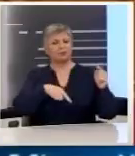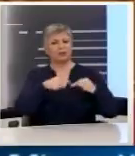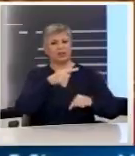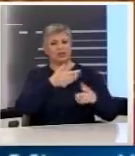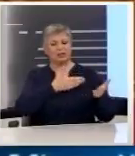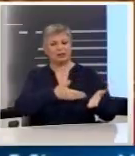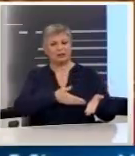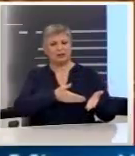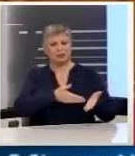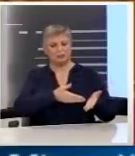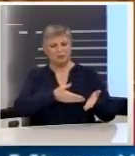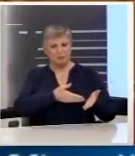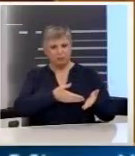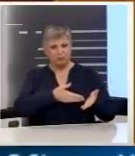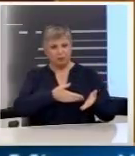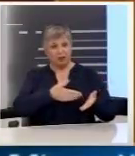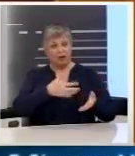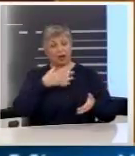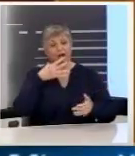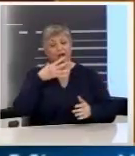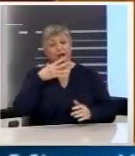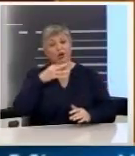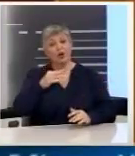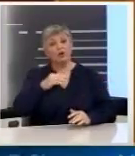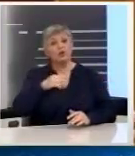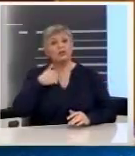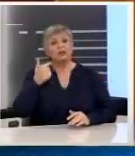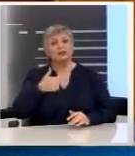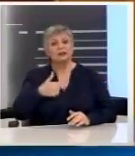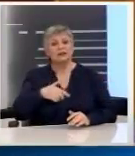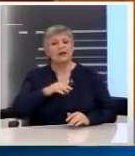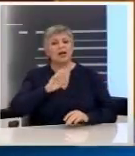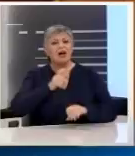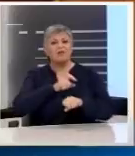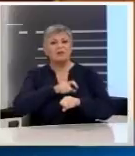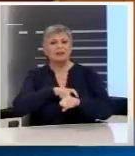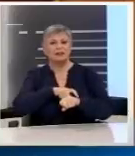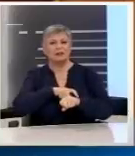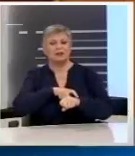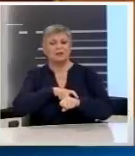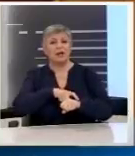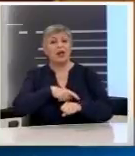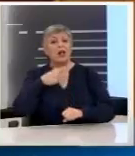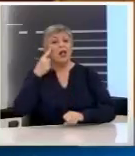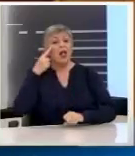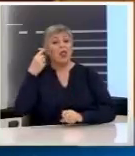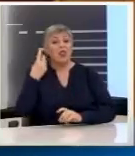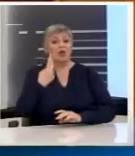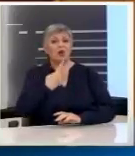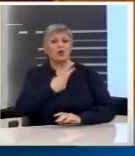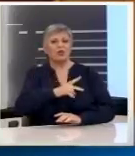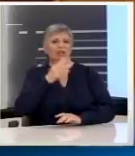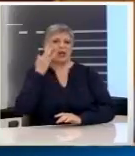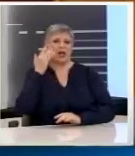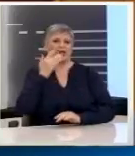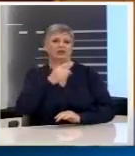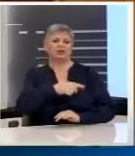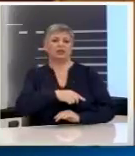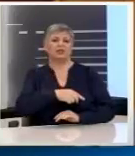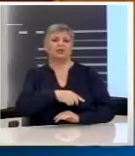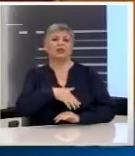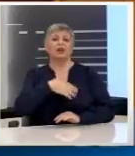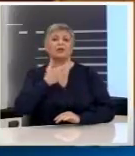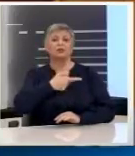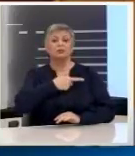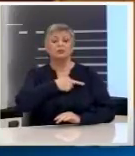Διότι, κυρίες και κύριοι συνάδελφοι, η ιδεολογία που σήμερα πρεσβεύει η Νέα Δημοκρατία του Κυριάκου